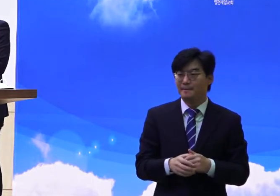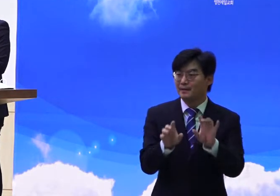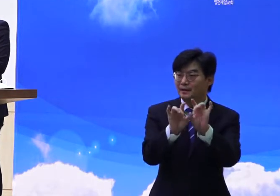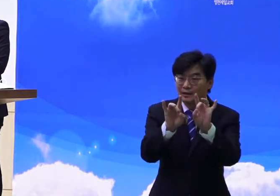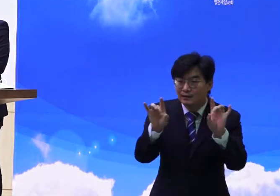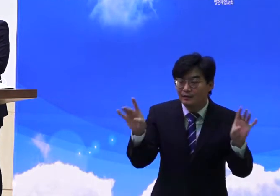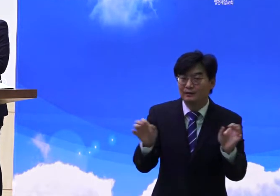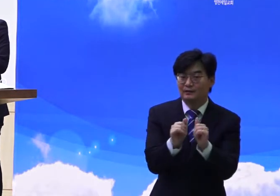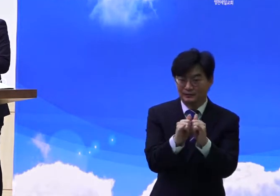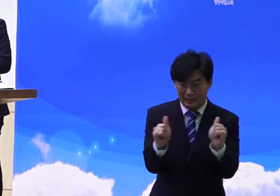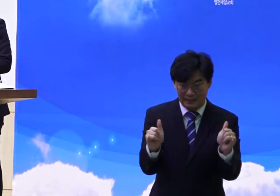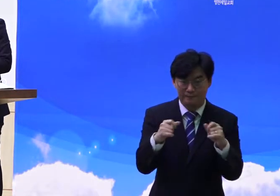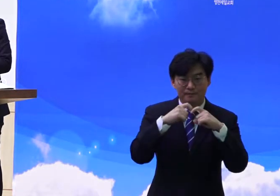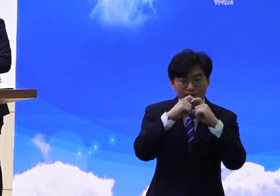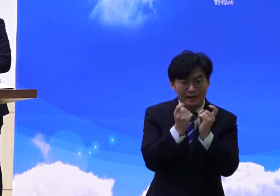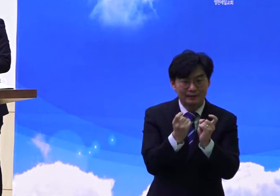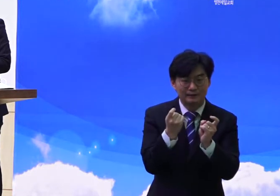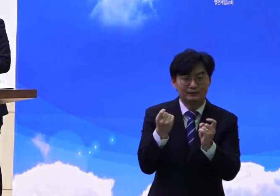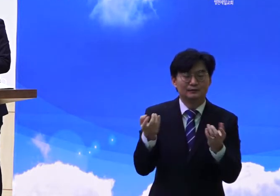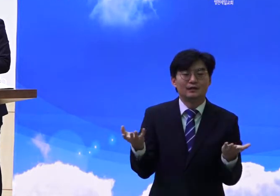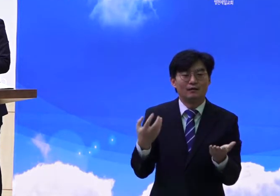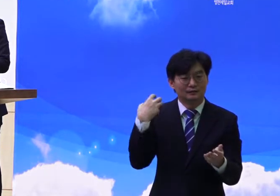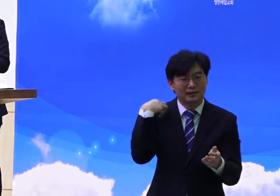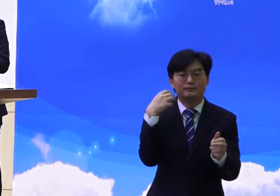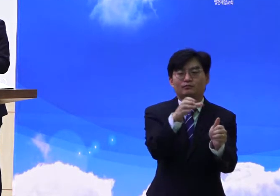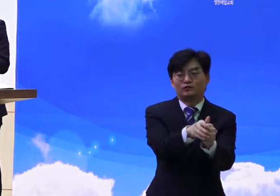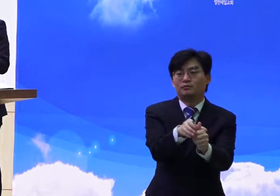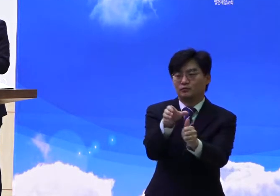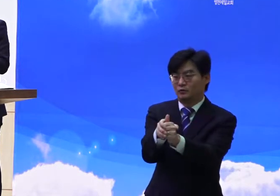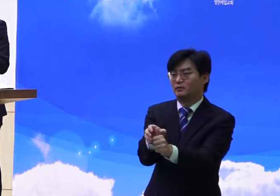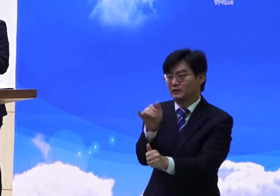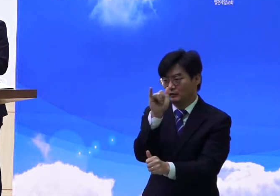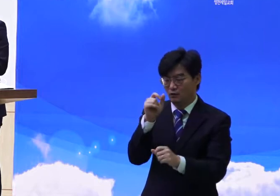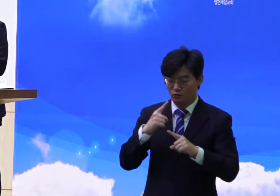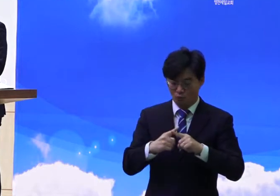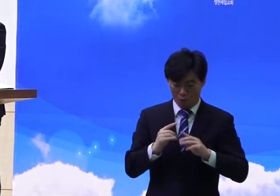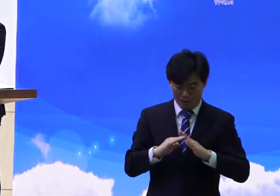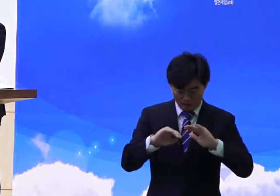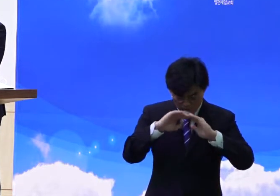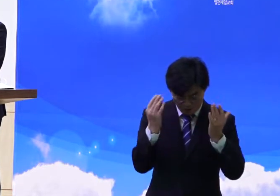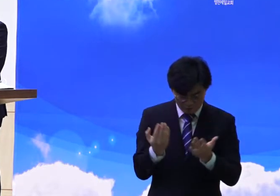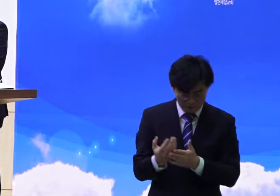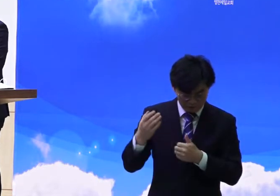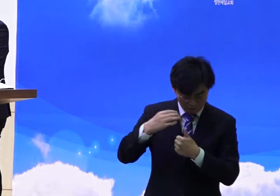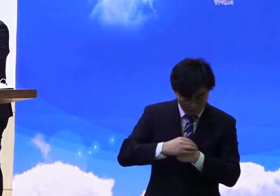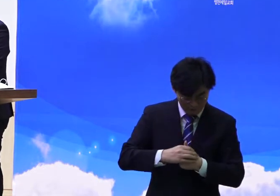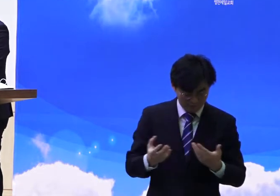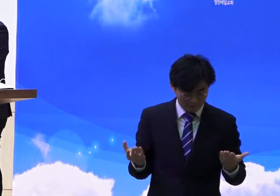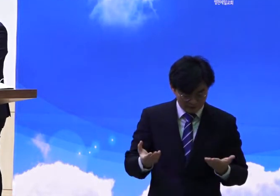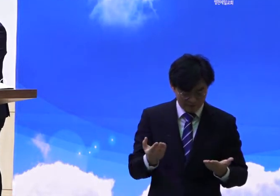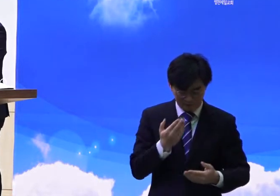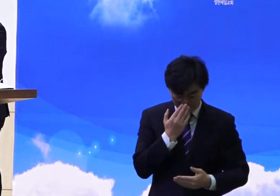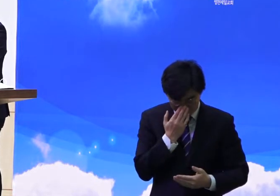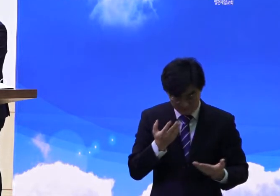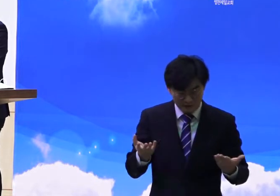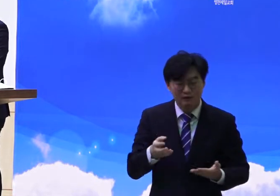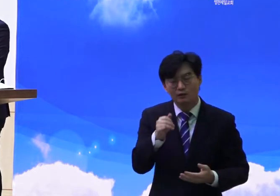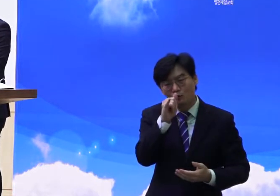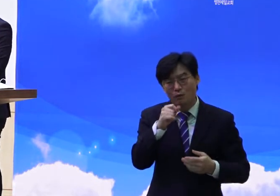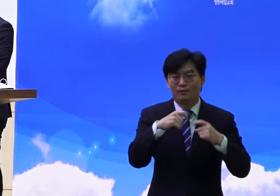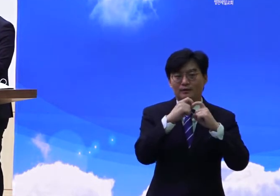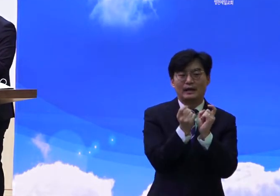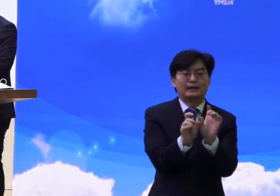마찬가지입니다. 그렇게 하는 것만이 교회가 세상의 소망으로 세상을 섬길 수 있는 유일한 길이